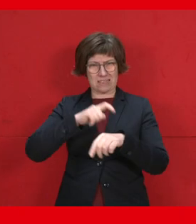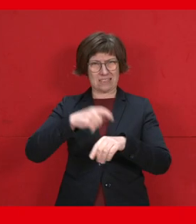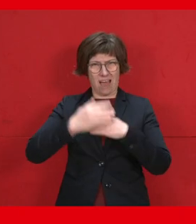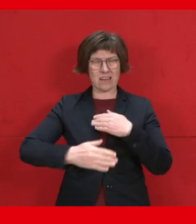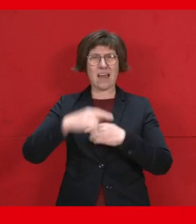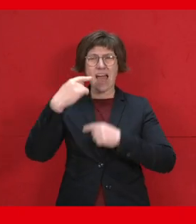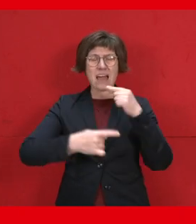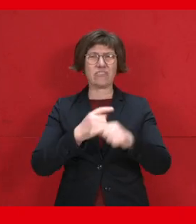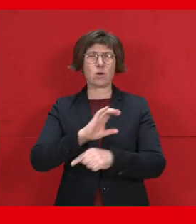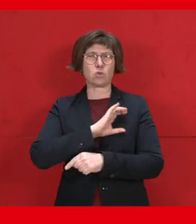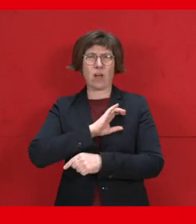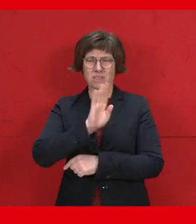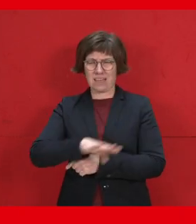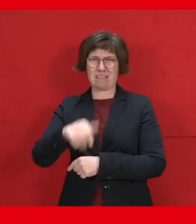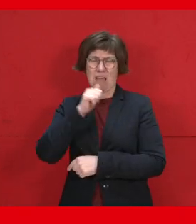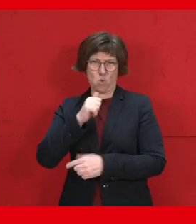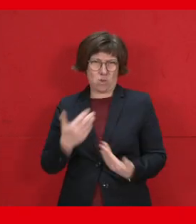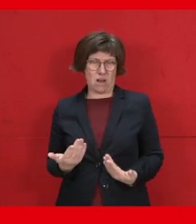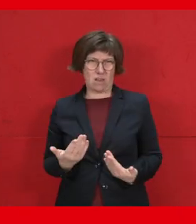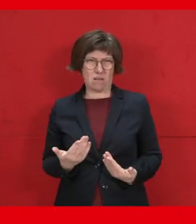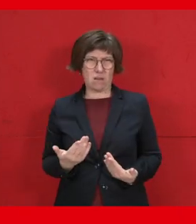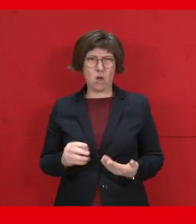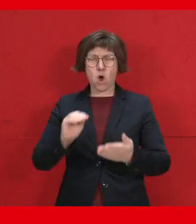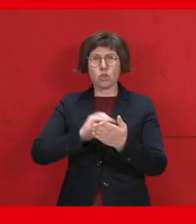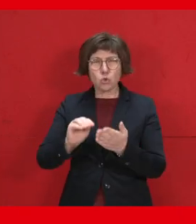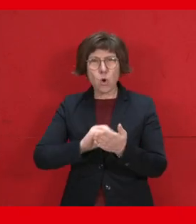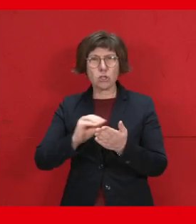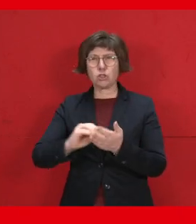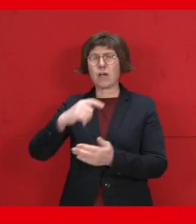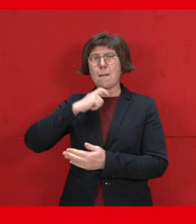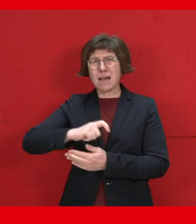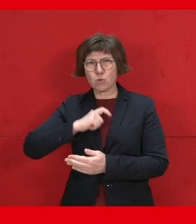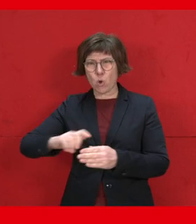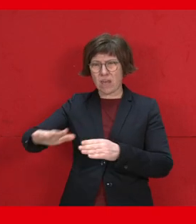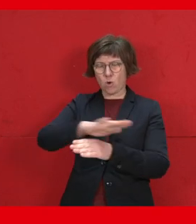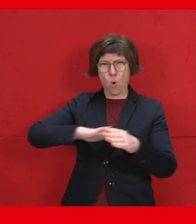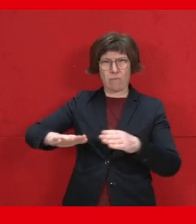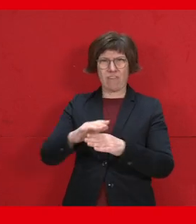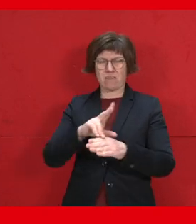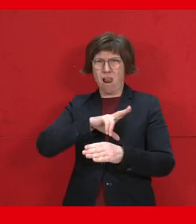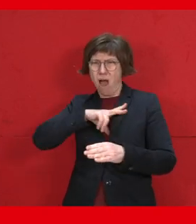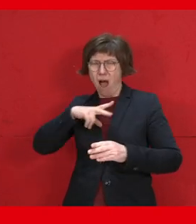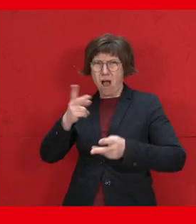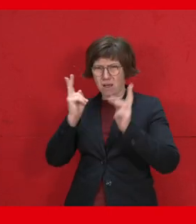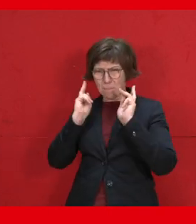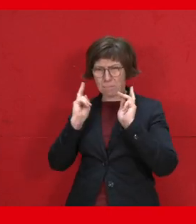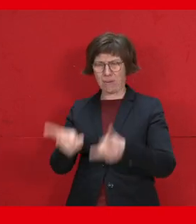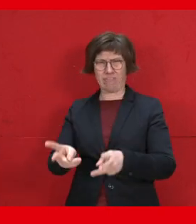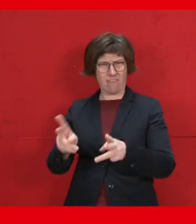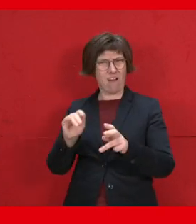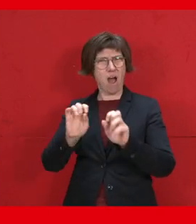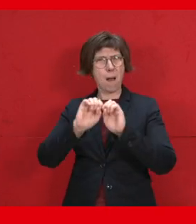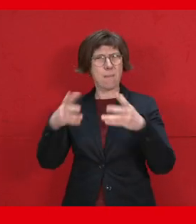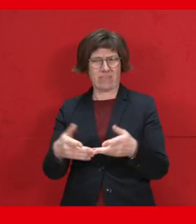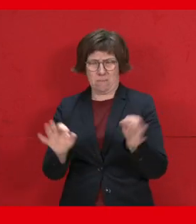den Entwicklungschancen unserer Kinder und Jugendlichen, deren schulisches und persönliches Umfeld jetzt so lange Zeit in der Pandemie eingeschränkt